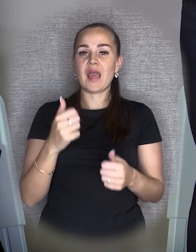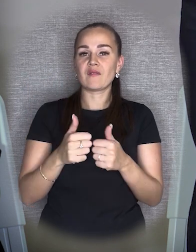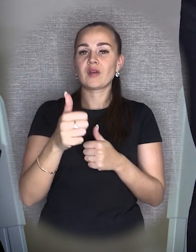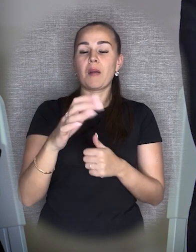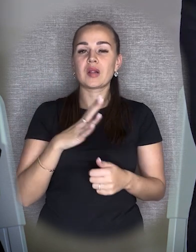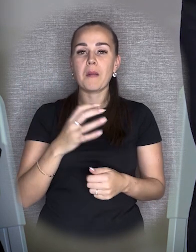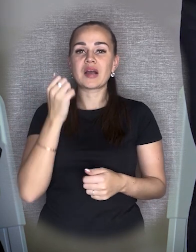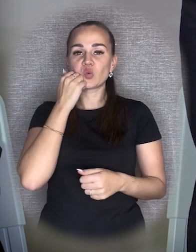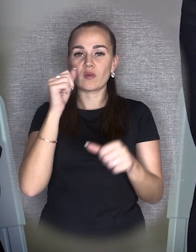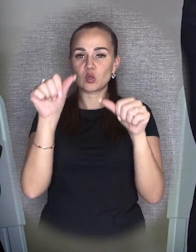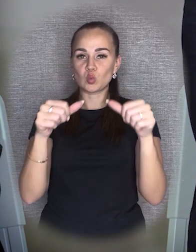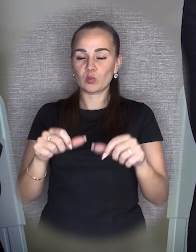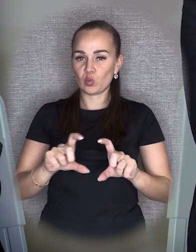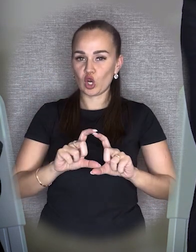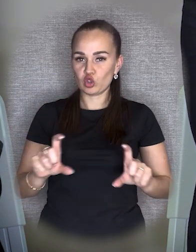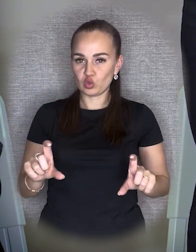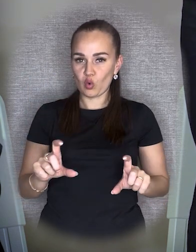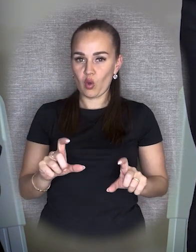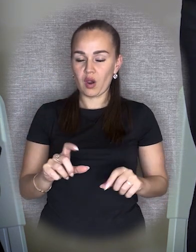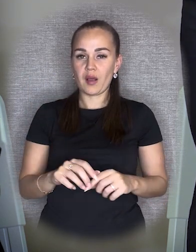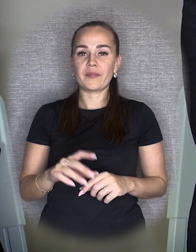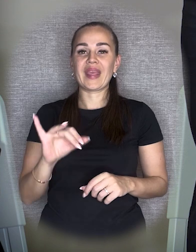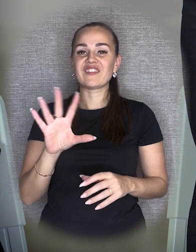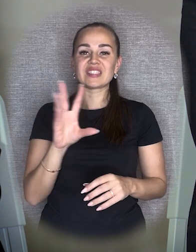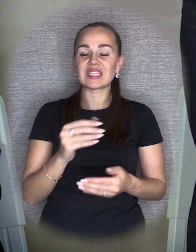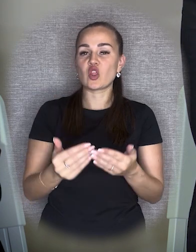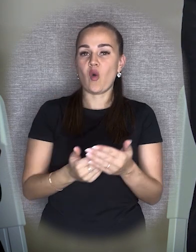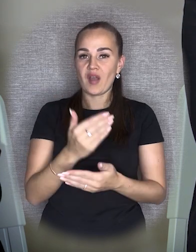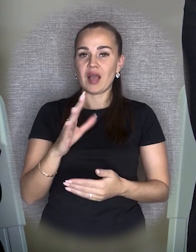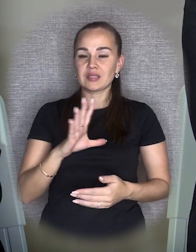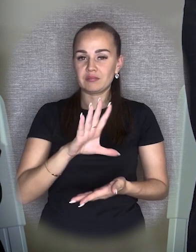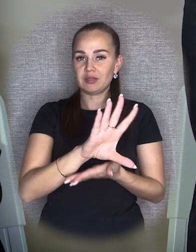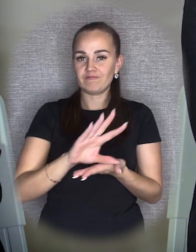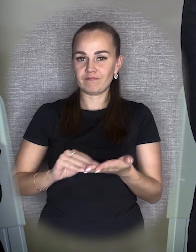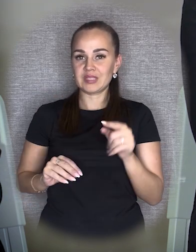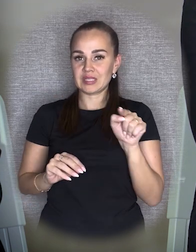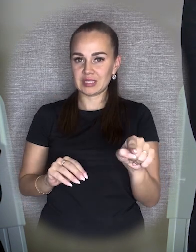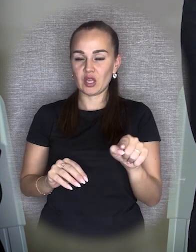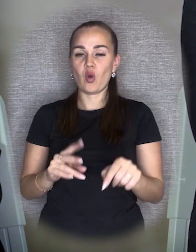Московская скульптурная школа, именно на ее почве осуществлялись все новации, то